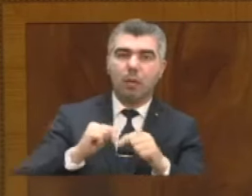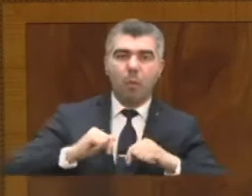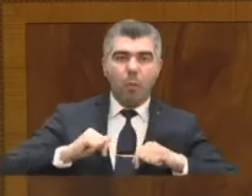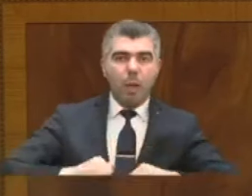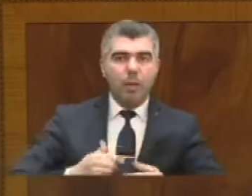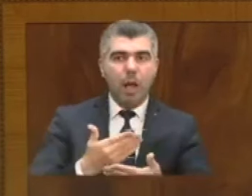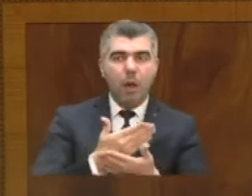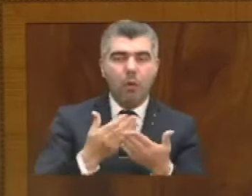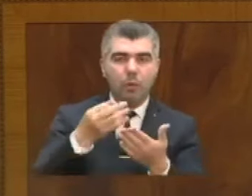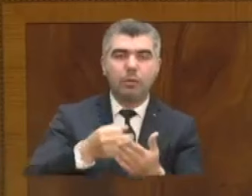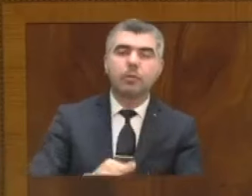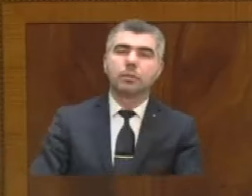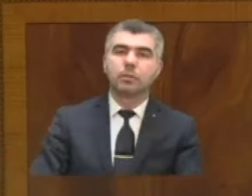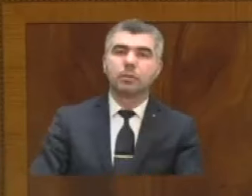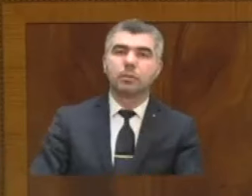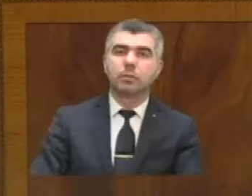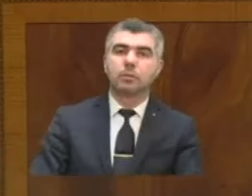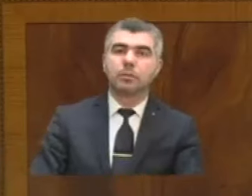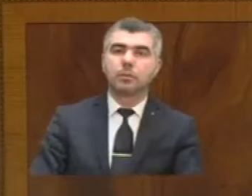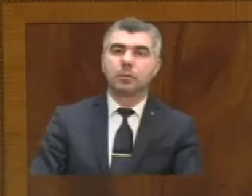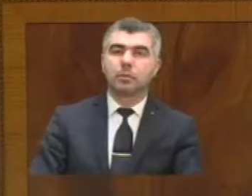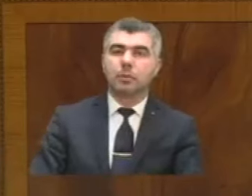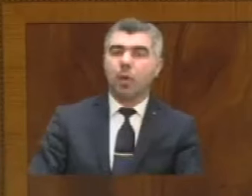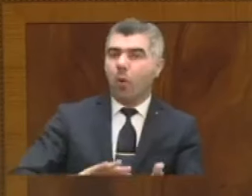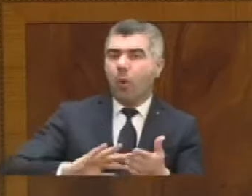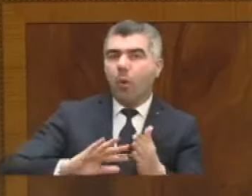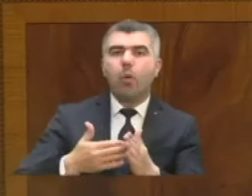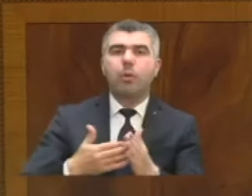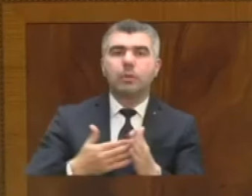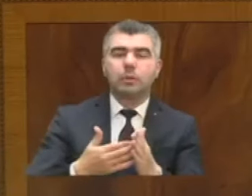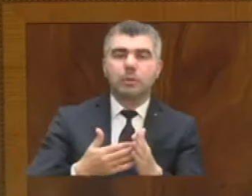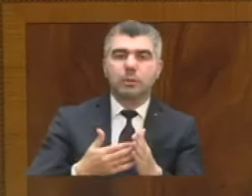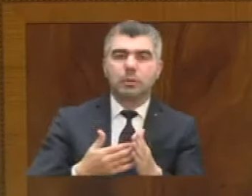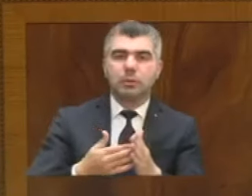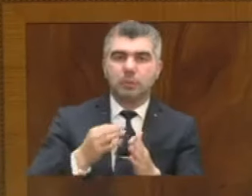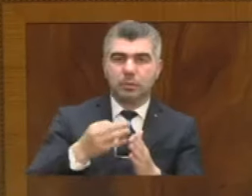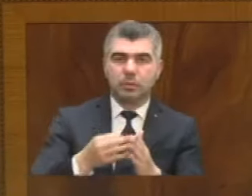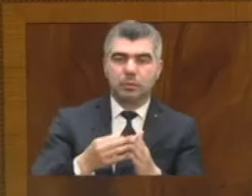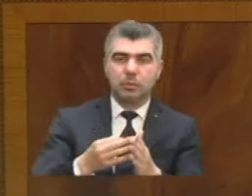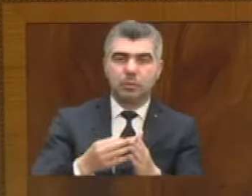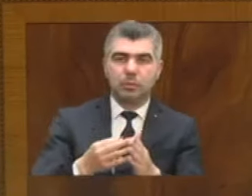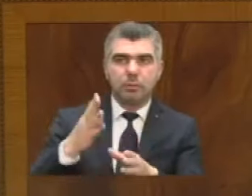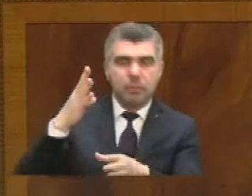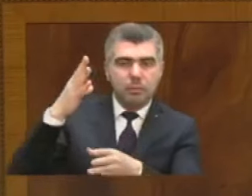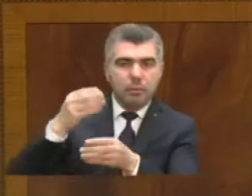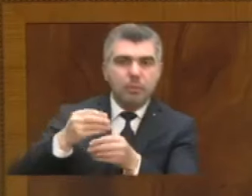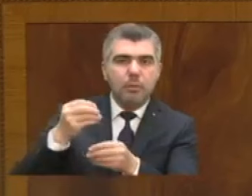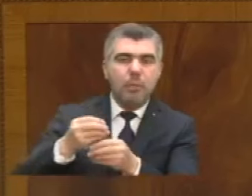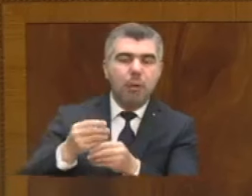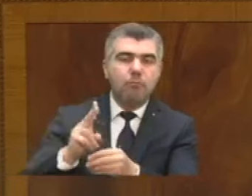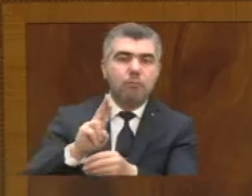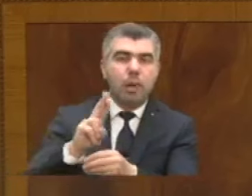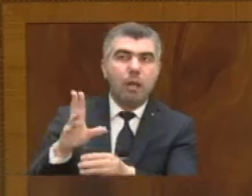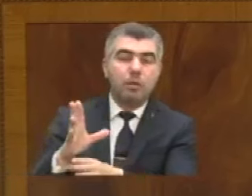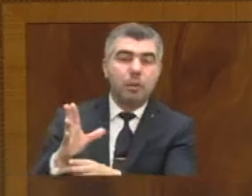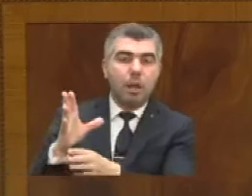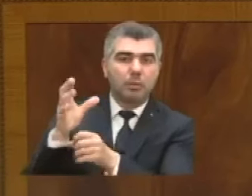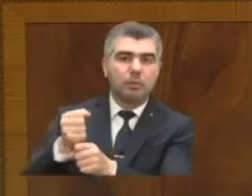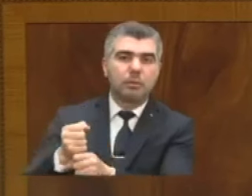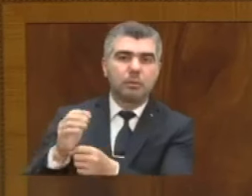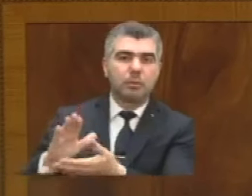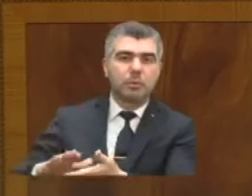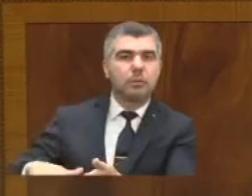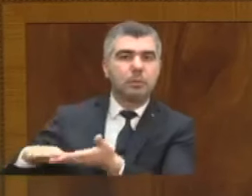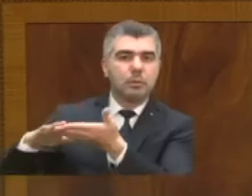وبالتالي يتعين علينا جميعاً أن نستلهم من التوجيهات السامية